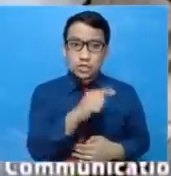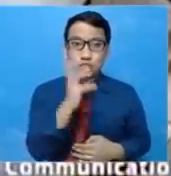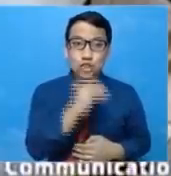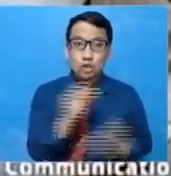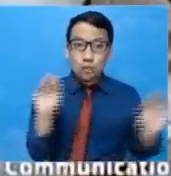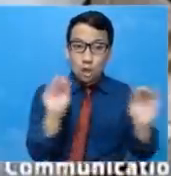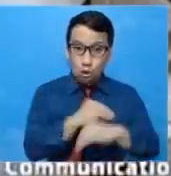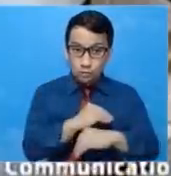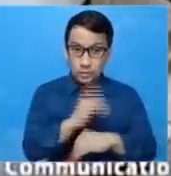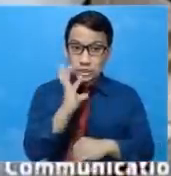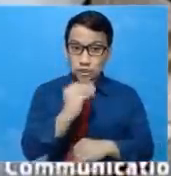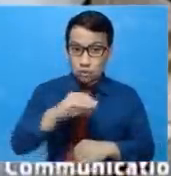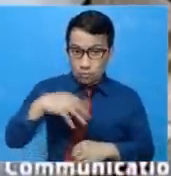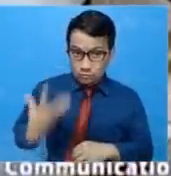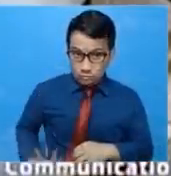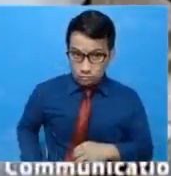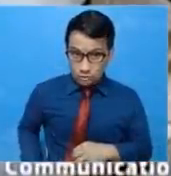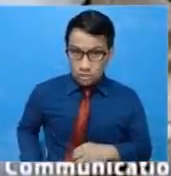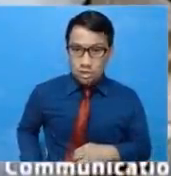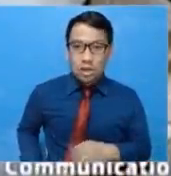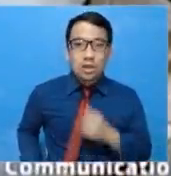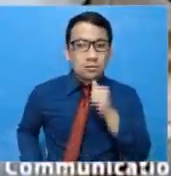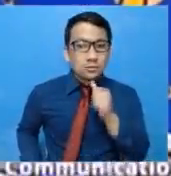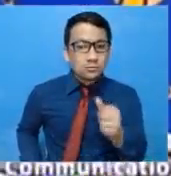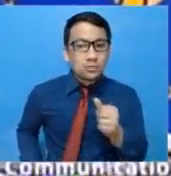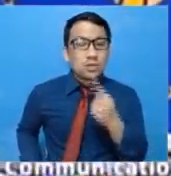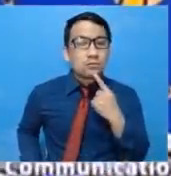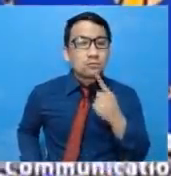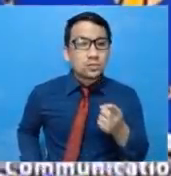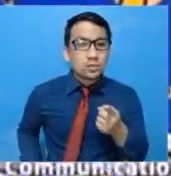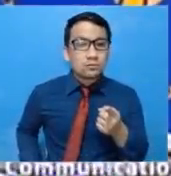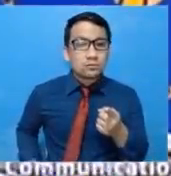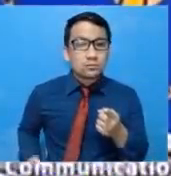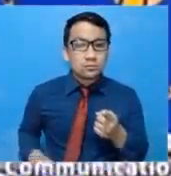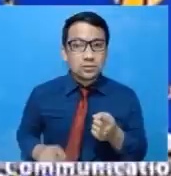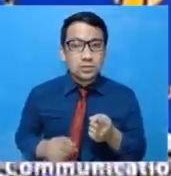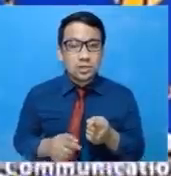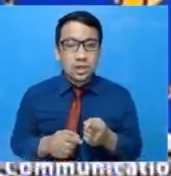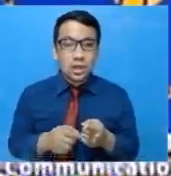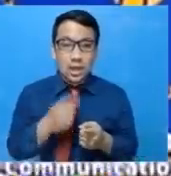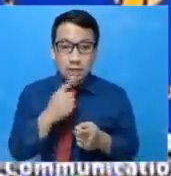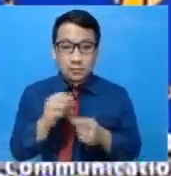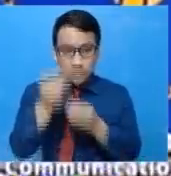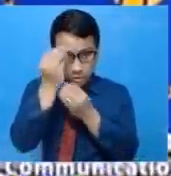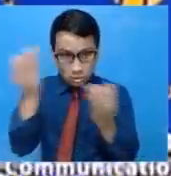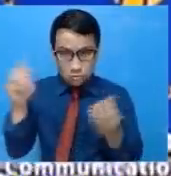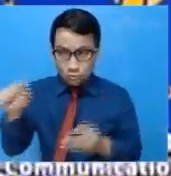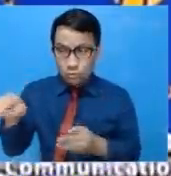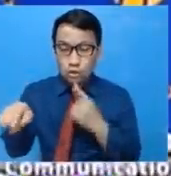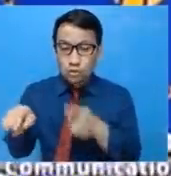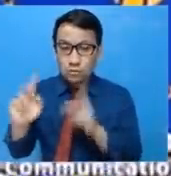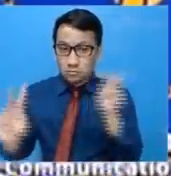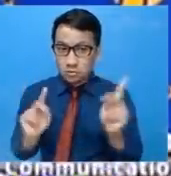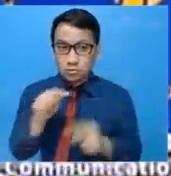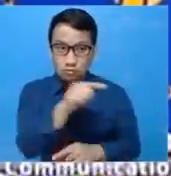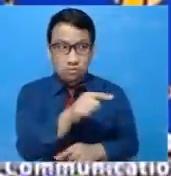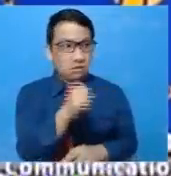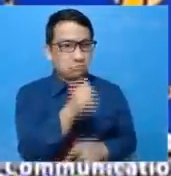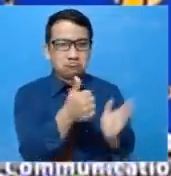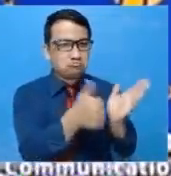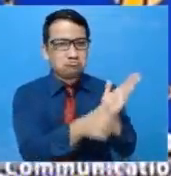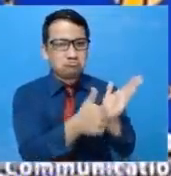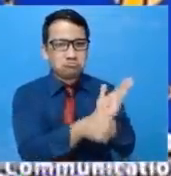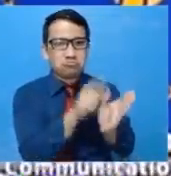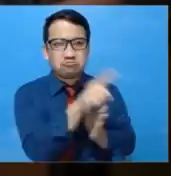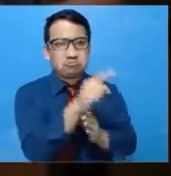it, because if not, I will just tell the people, do not vote for Pacquiao because he is